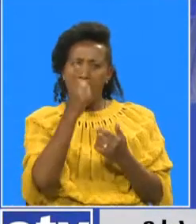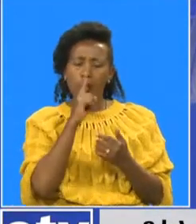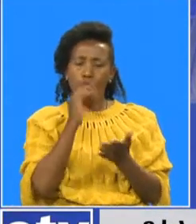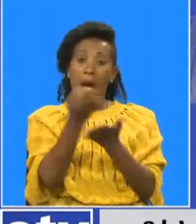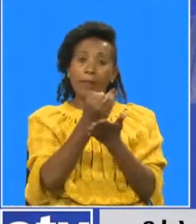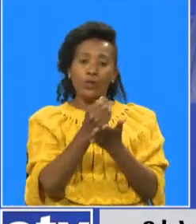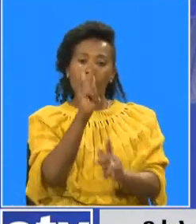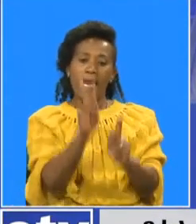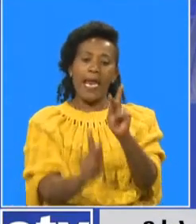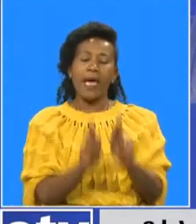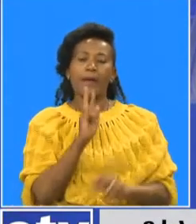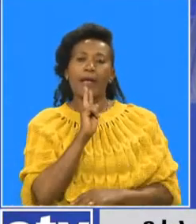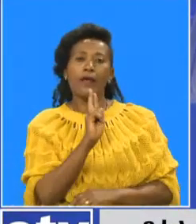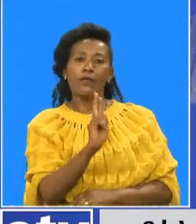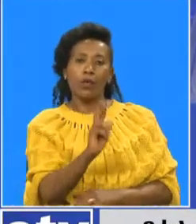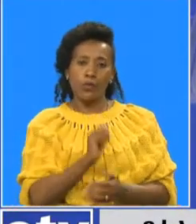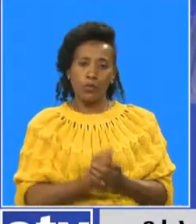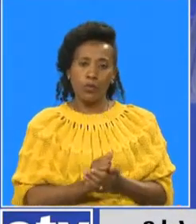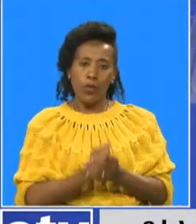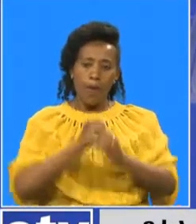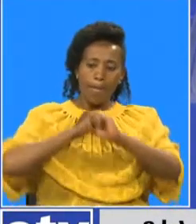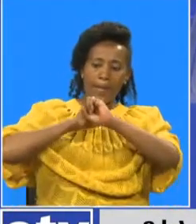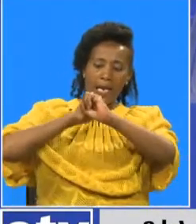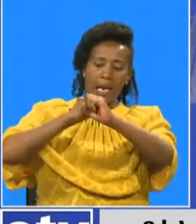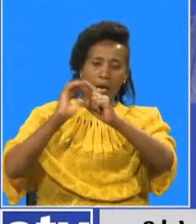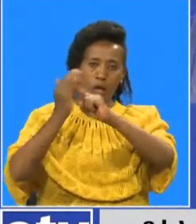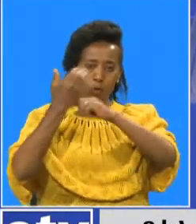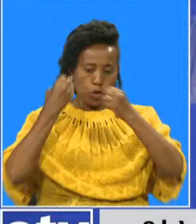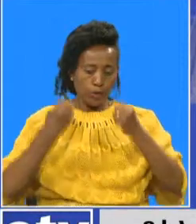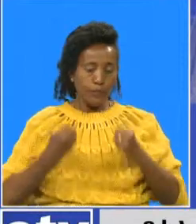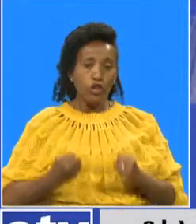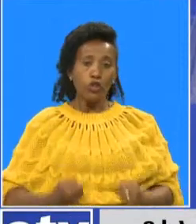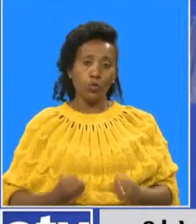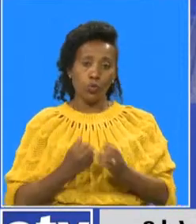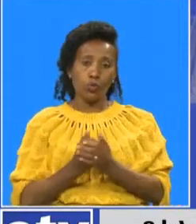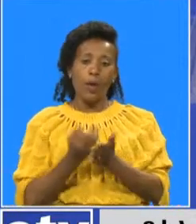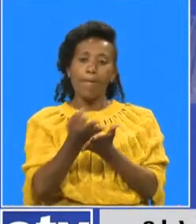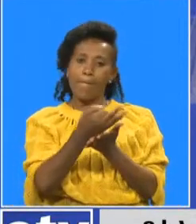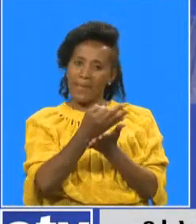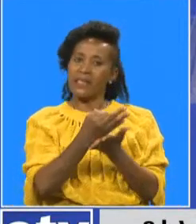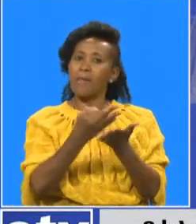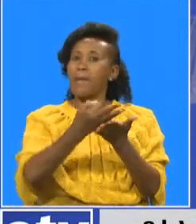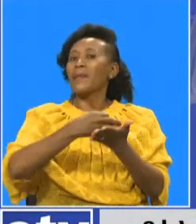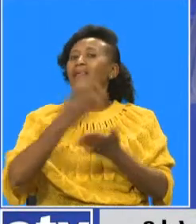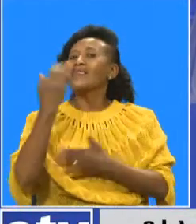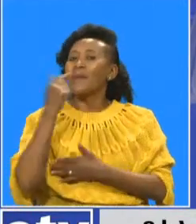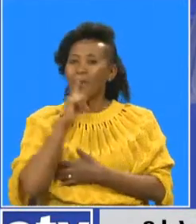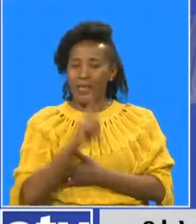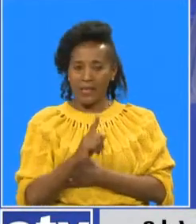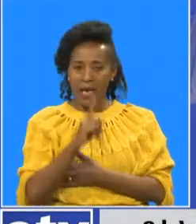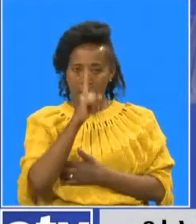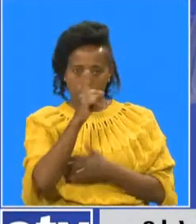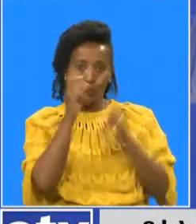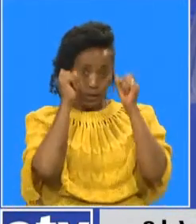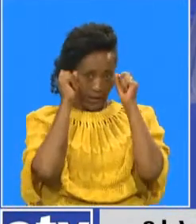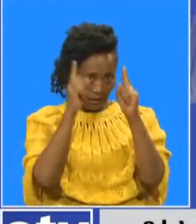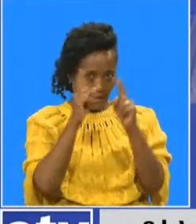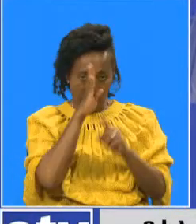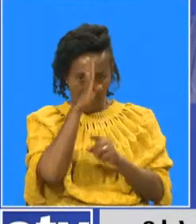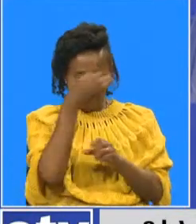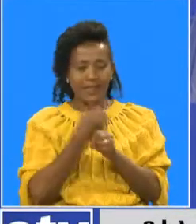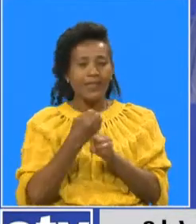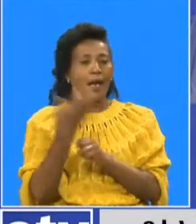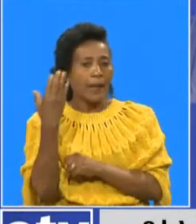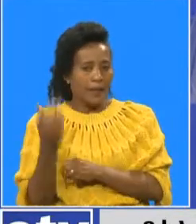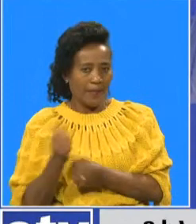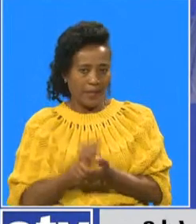አምራቾቹ ለህብረተሰቡ መከላከያ ሊሆኑ የሚችሉ ምርቶች ማምረት እንዳለባቸውም አንዱ ግንዛቤ መፍጠር ስራ